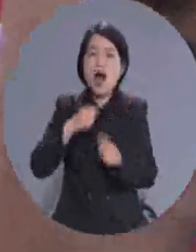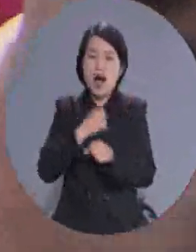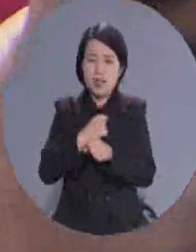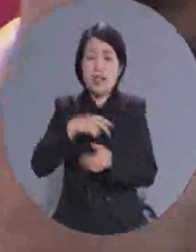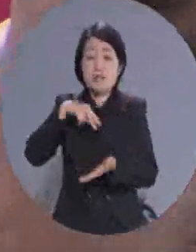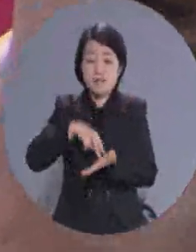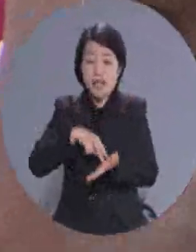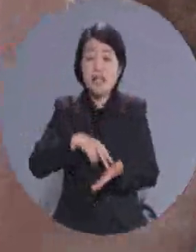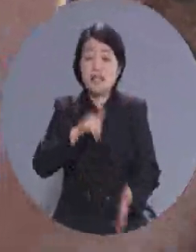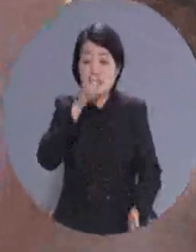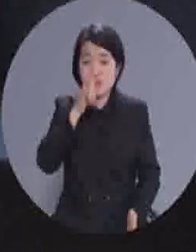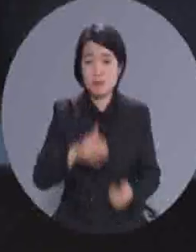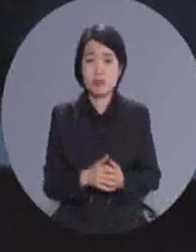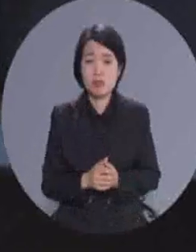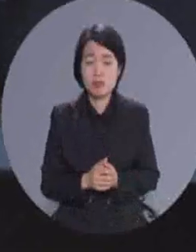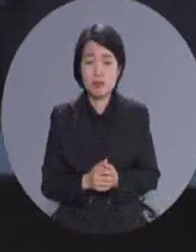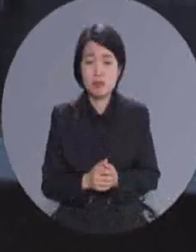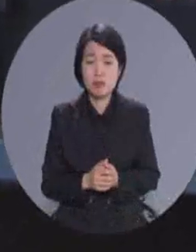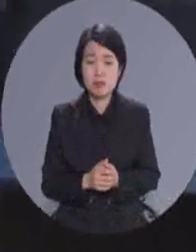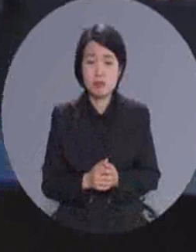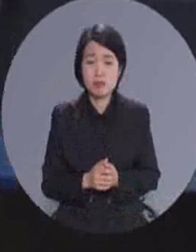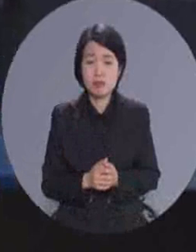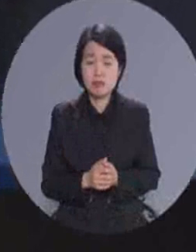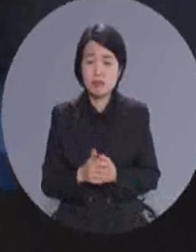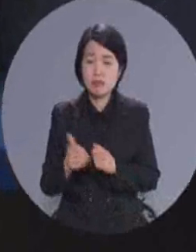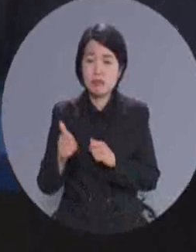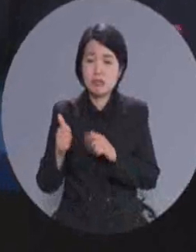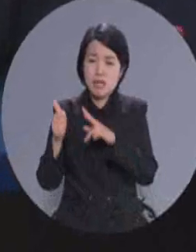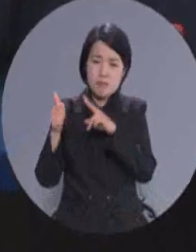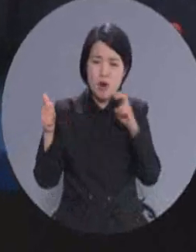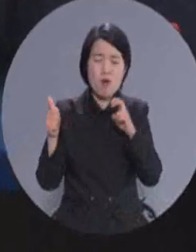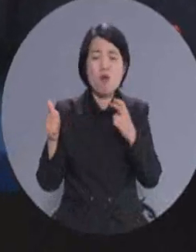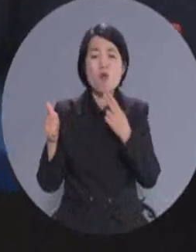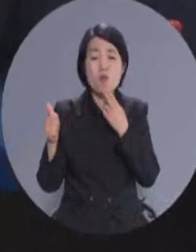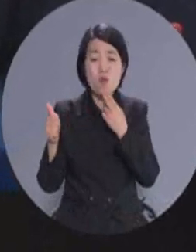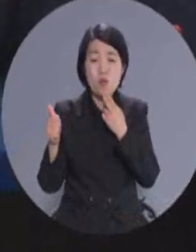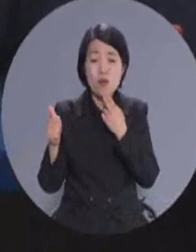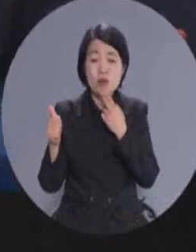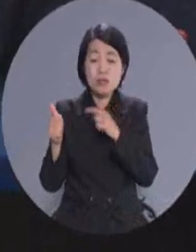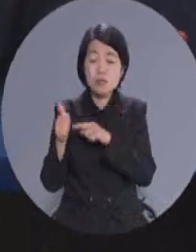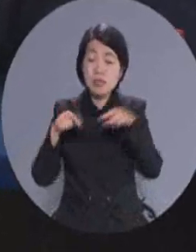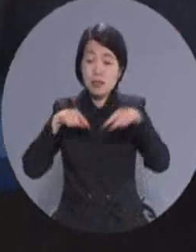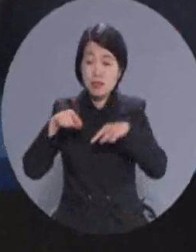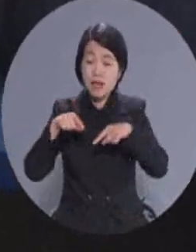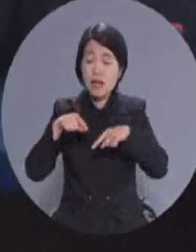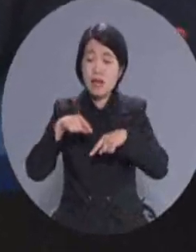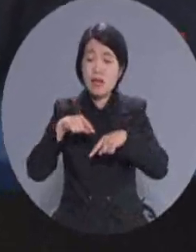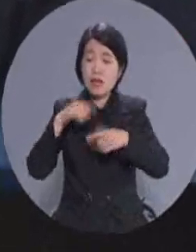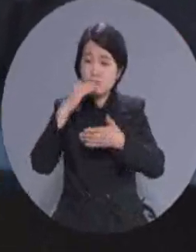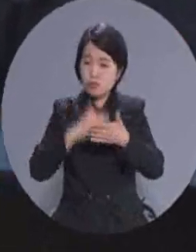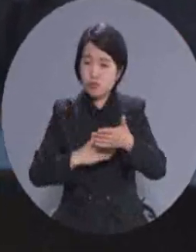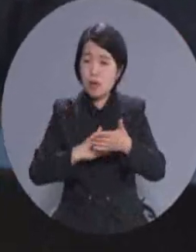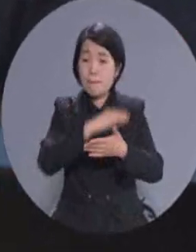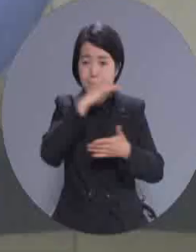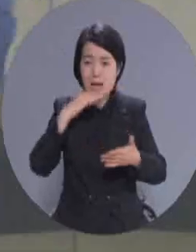적지 않았습니다. 우리가 사람을 미워하면 안 되잖아요. 그 사람이 정책을 어떻게 내냐, 그게 또